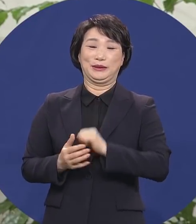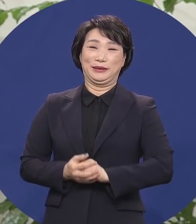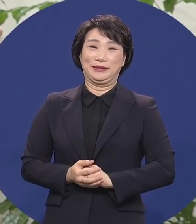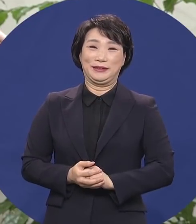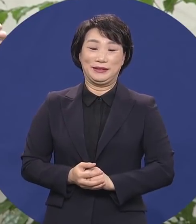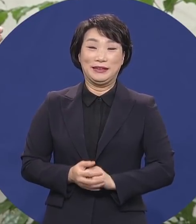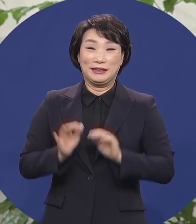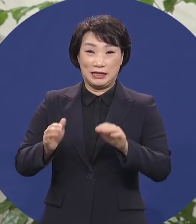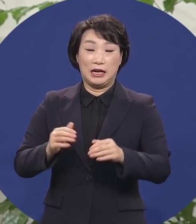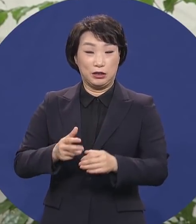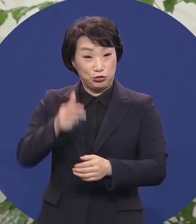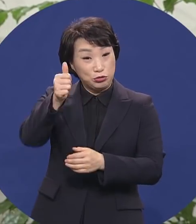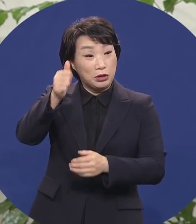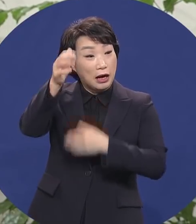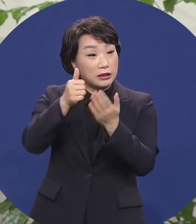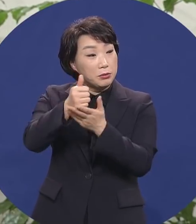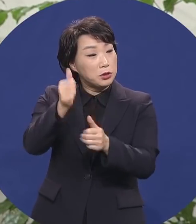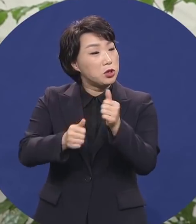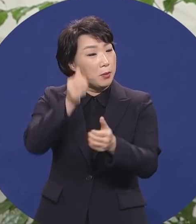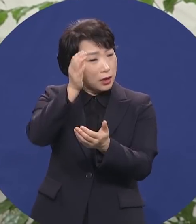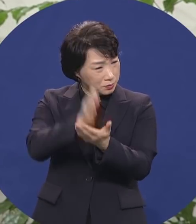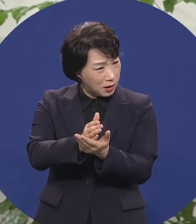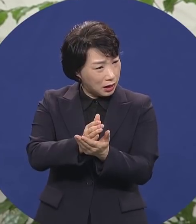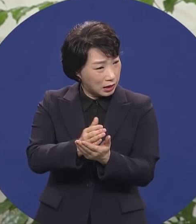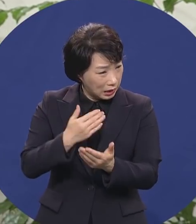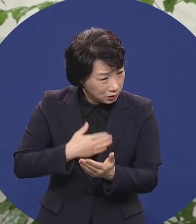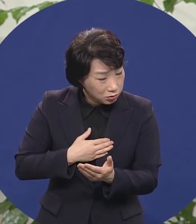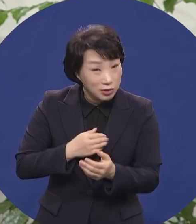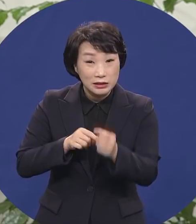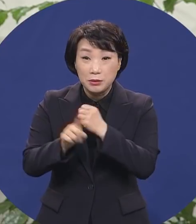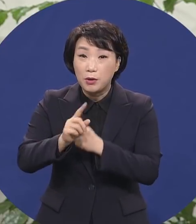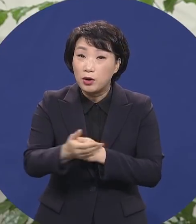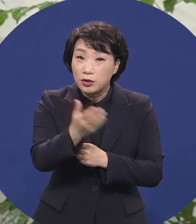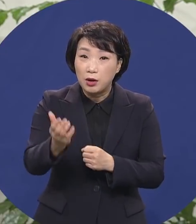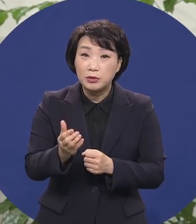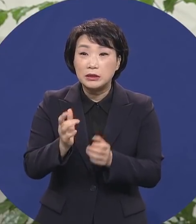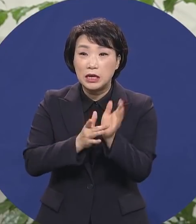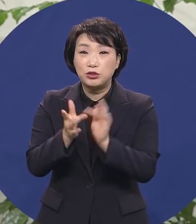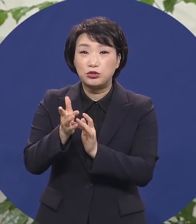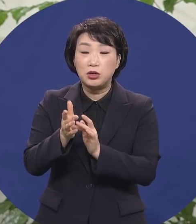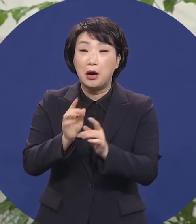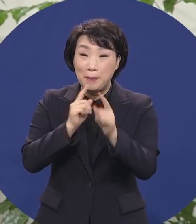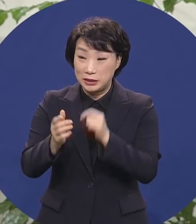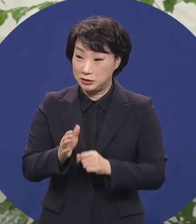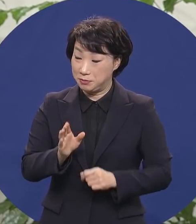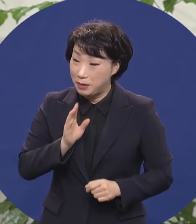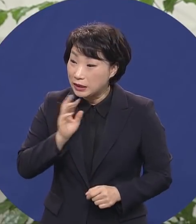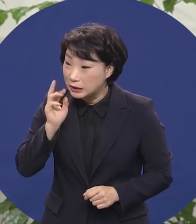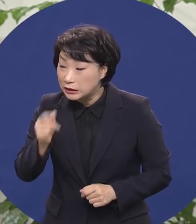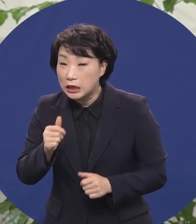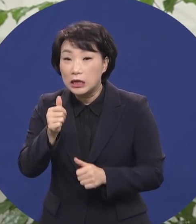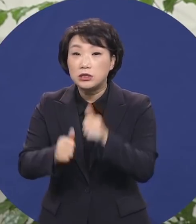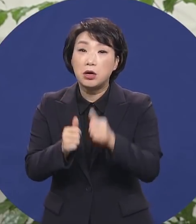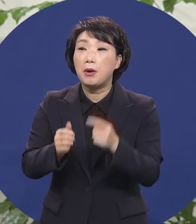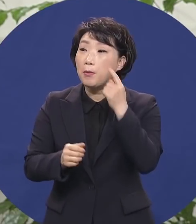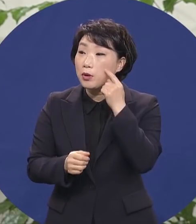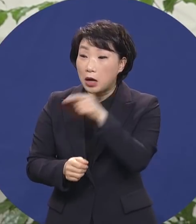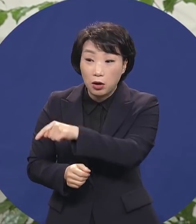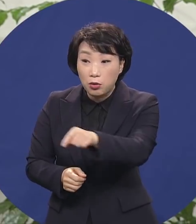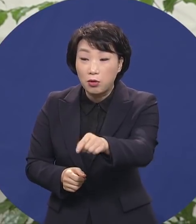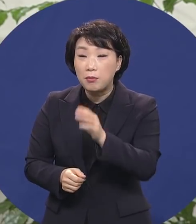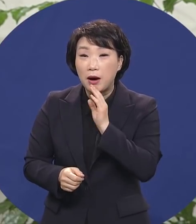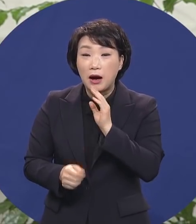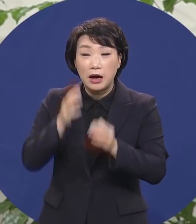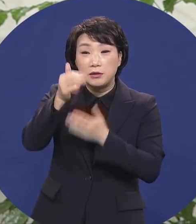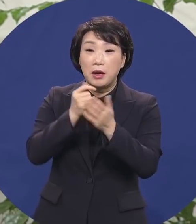저 너희 하나님을 시험하지 마. 다시 말해서 예수님을 말씀이 맞은가 안 맞은가 시험해 보라는 거예요. 하나님